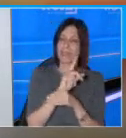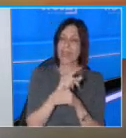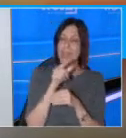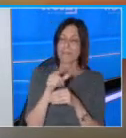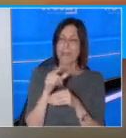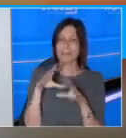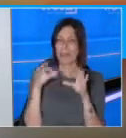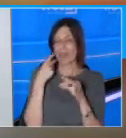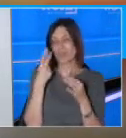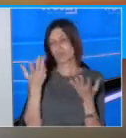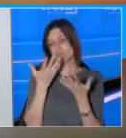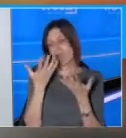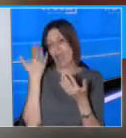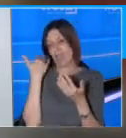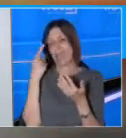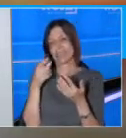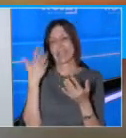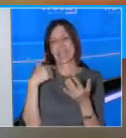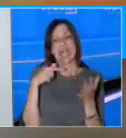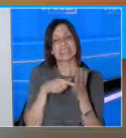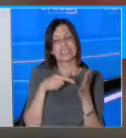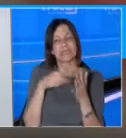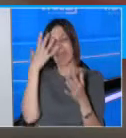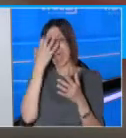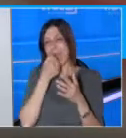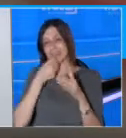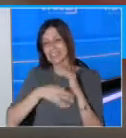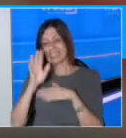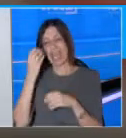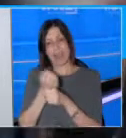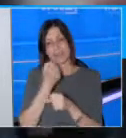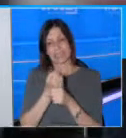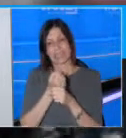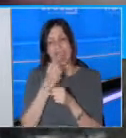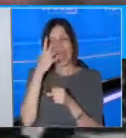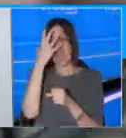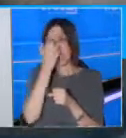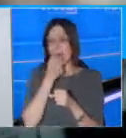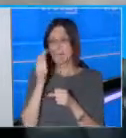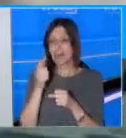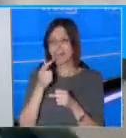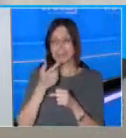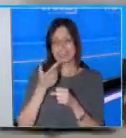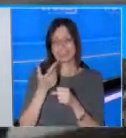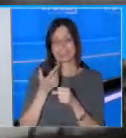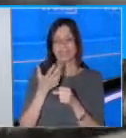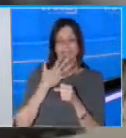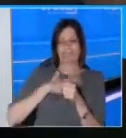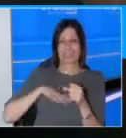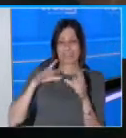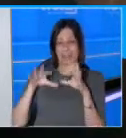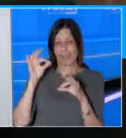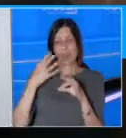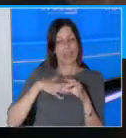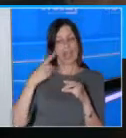דבר היינו בדיוק מה קרה עם זה. זה בעצם היה הסיבה לזה שהחמאס יצא למבצע. החמאס בעצם יחל לבחירות האלה, ראה את